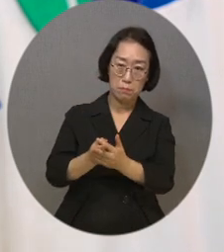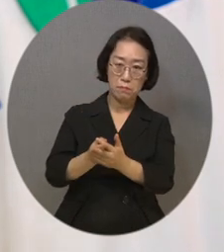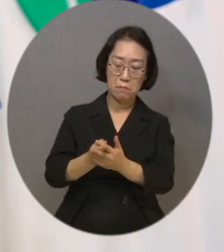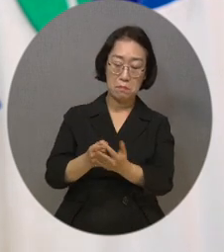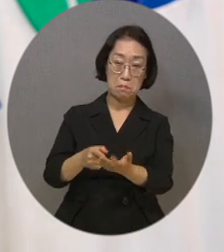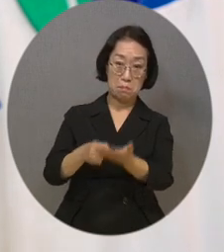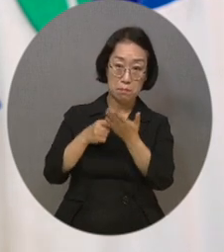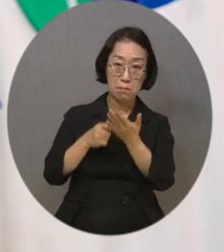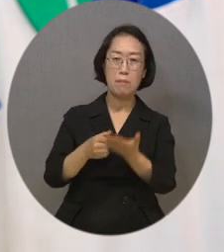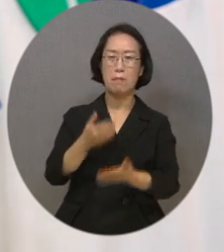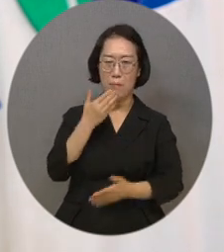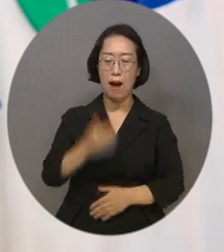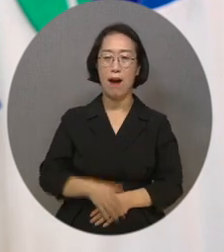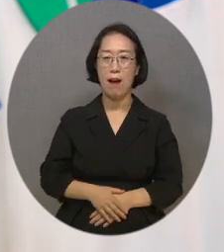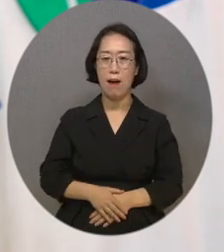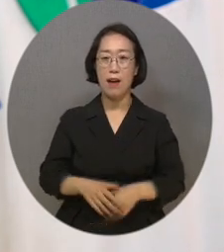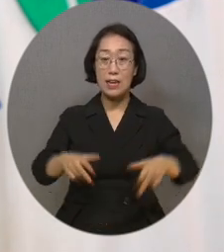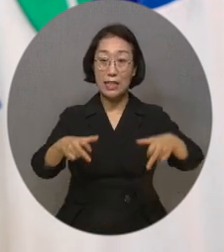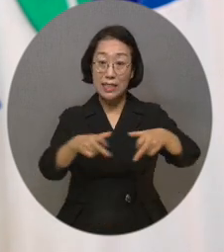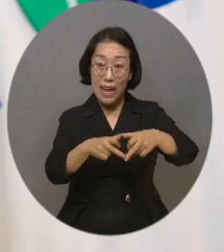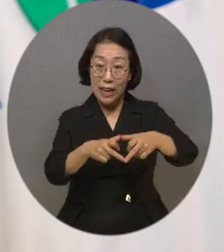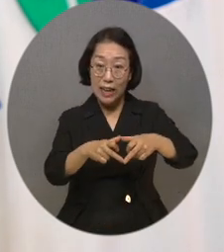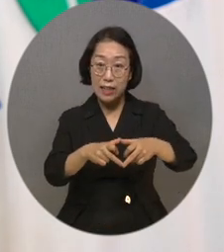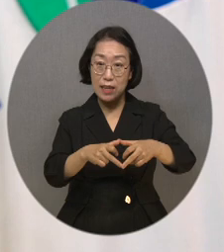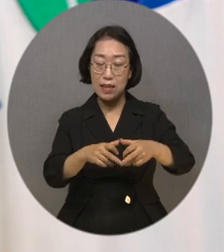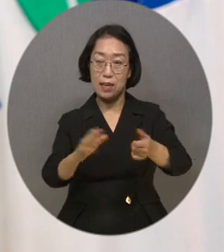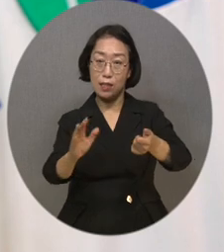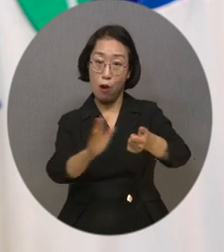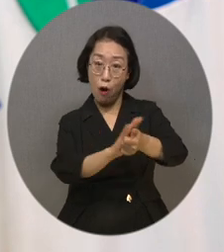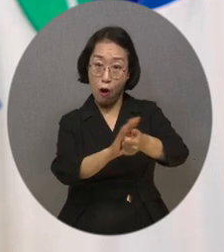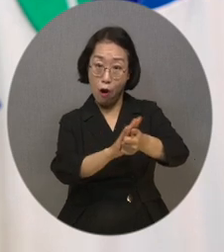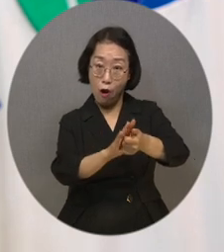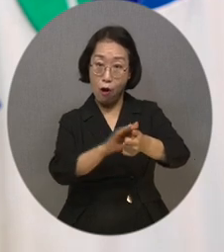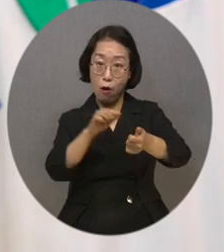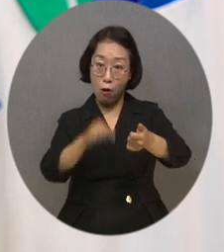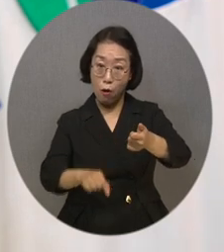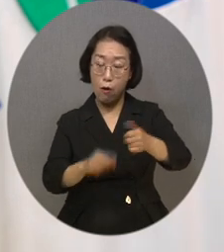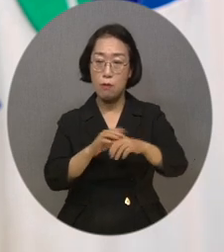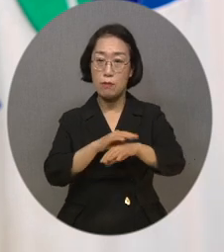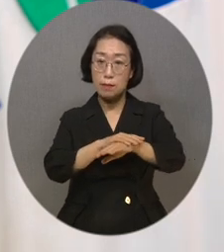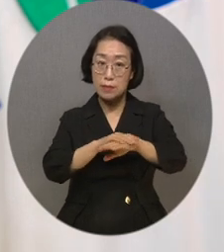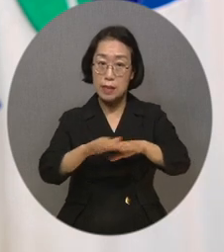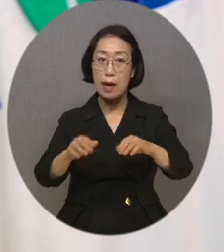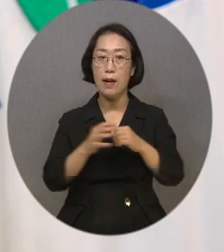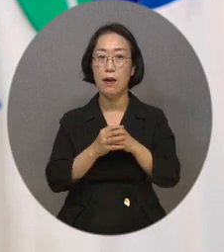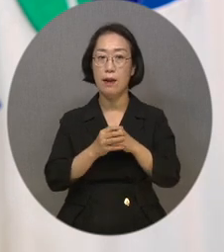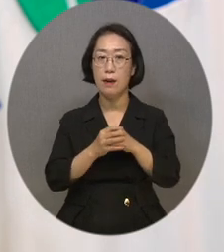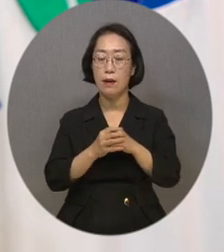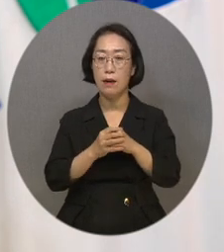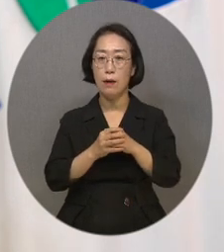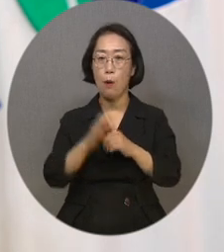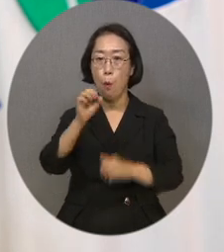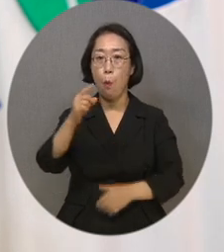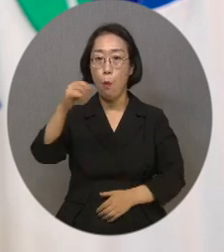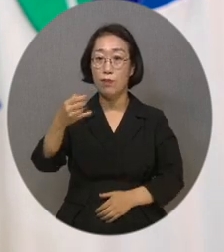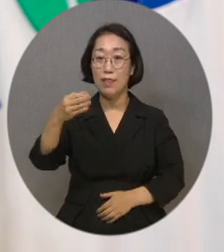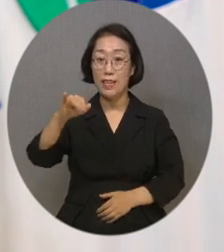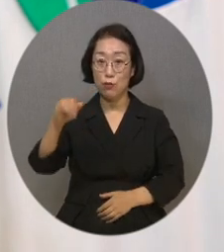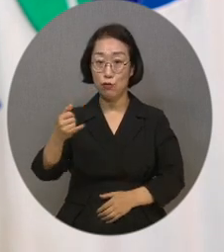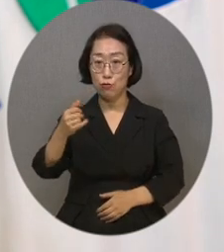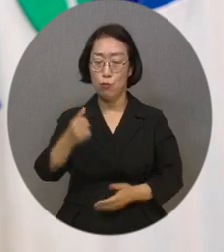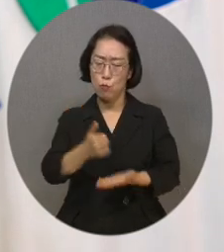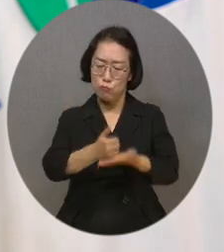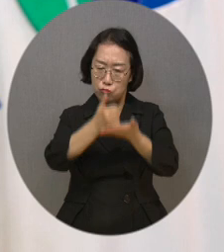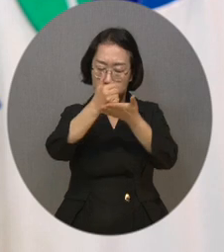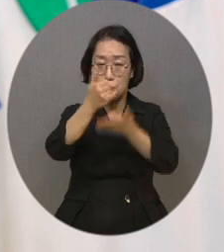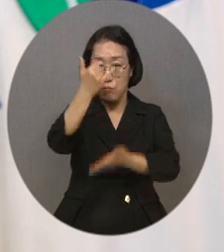그렇게 표현할 정도로 장애인에 대한 시책은 그 노블리스 오블리제의 전형이기도 한데 우리가